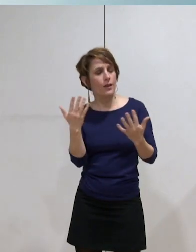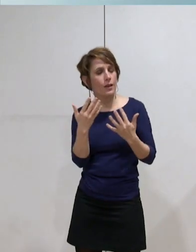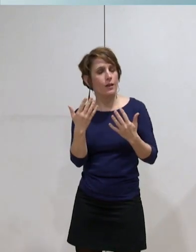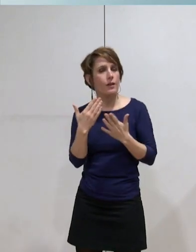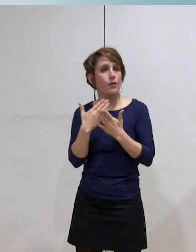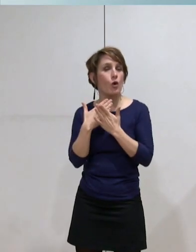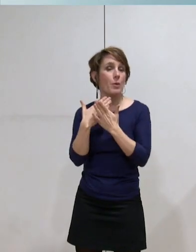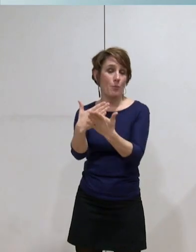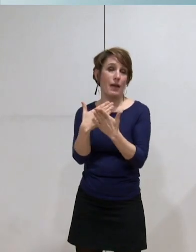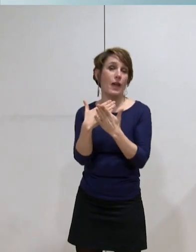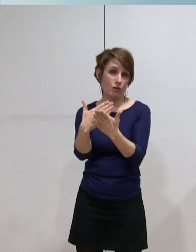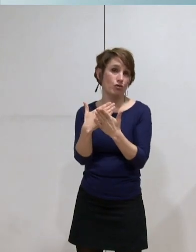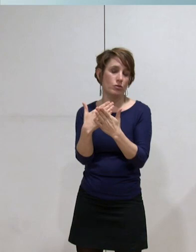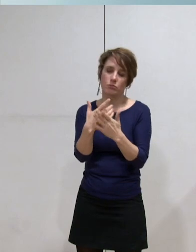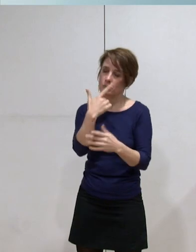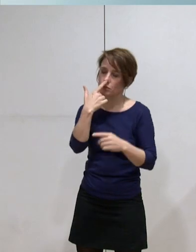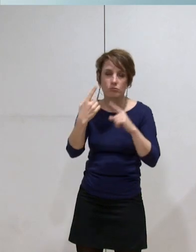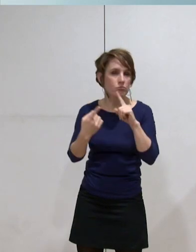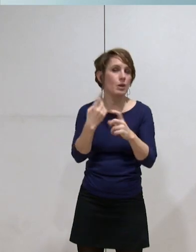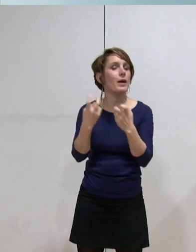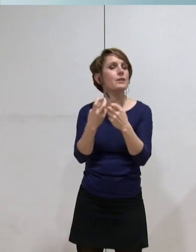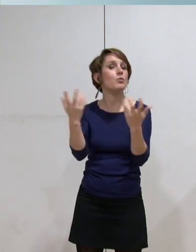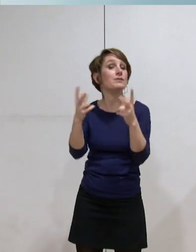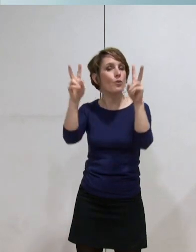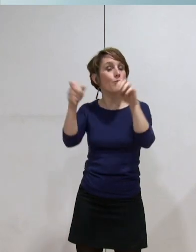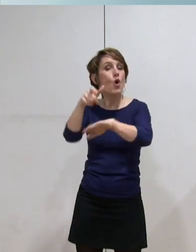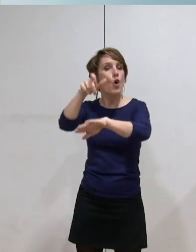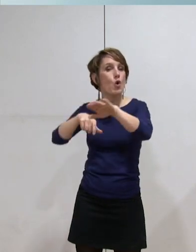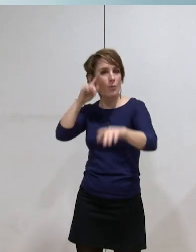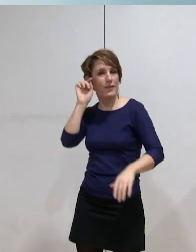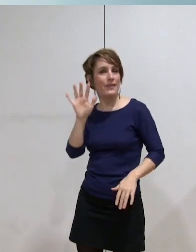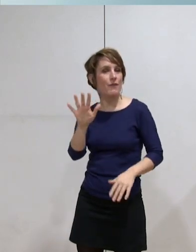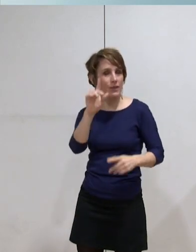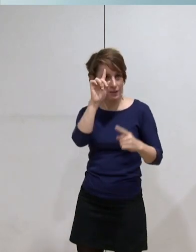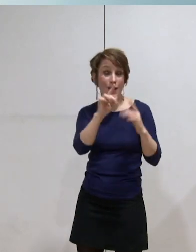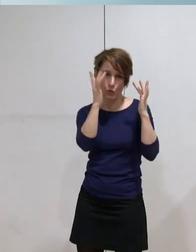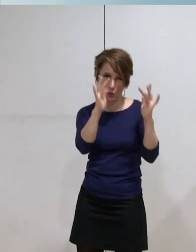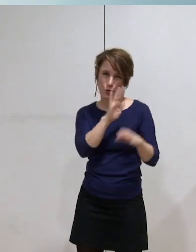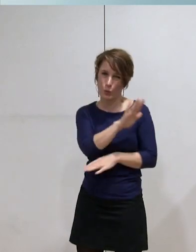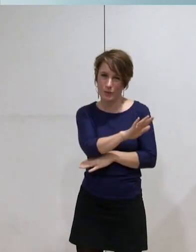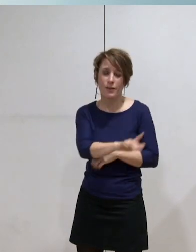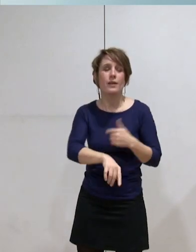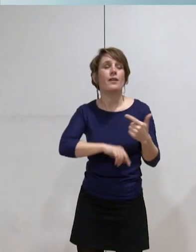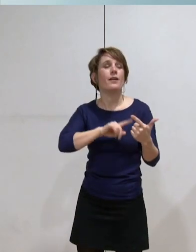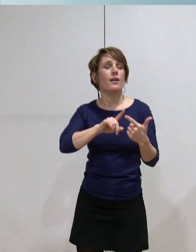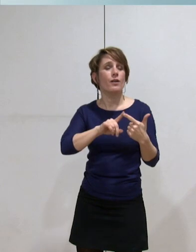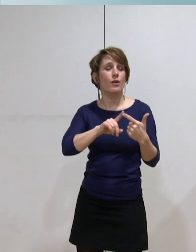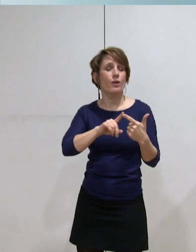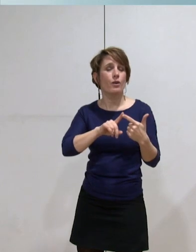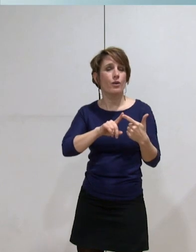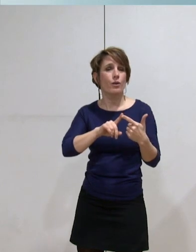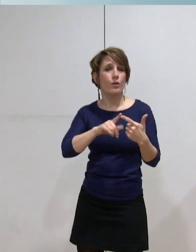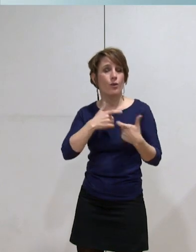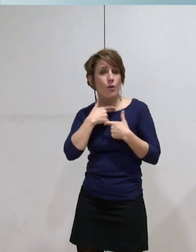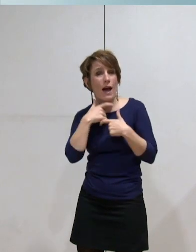partage je pense évidemment au comité d'avis si l'on évoque la culture et je pense à l'accès